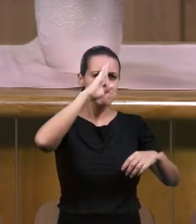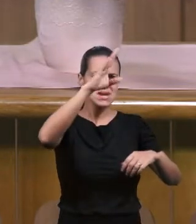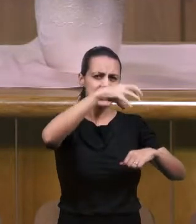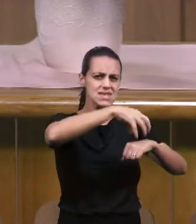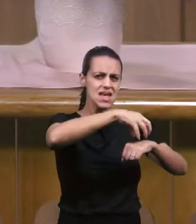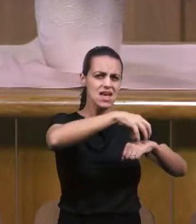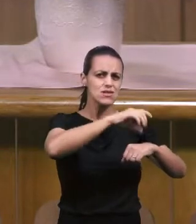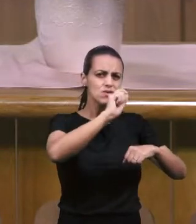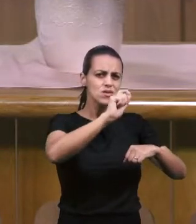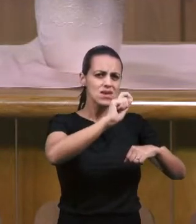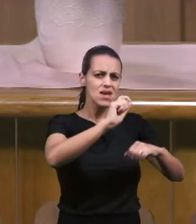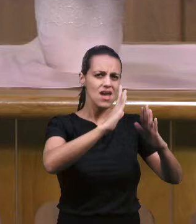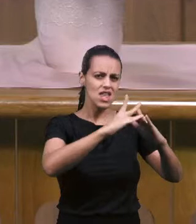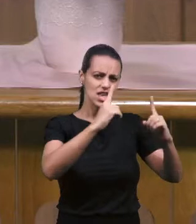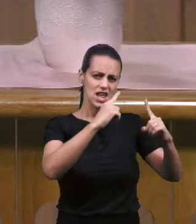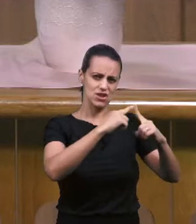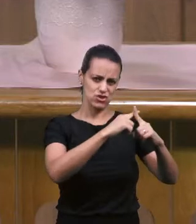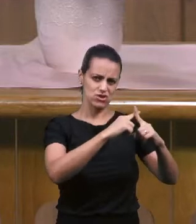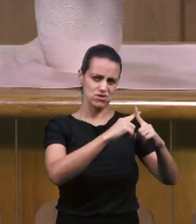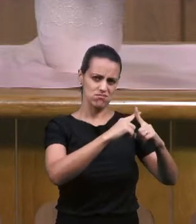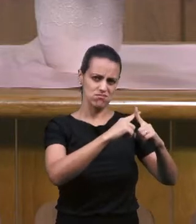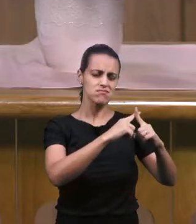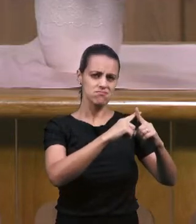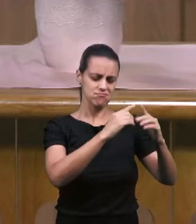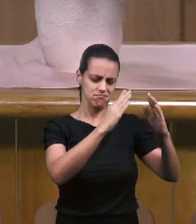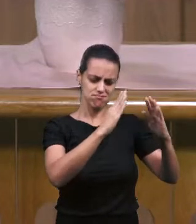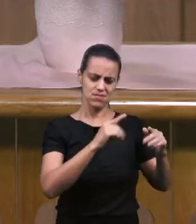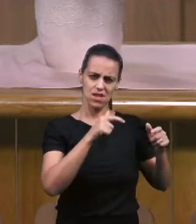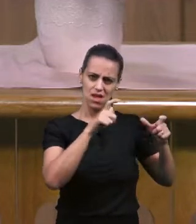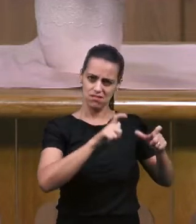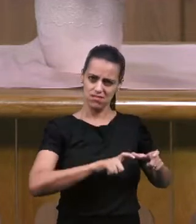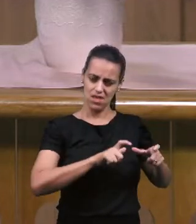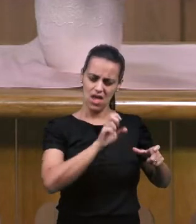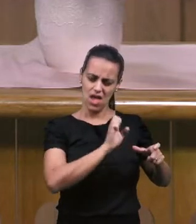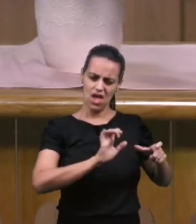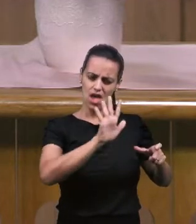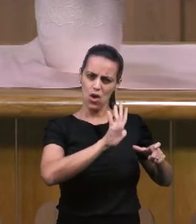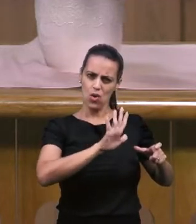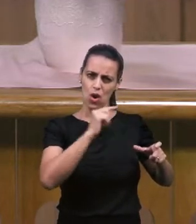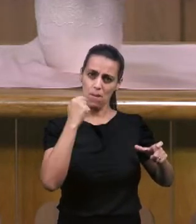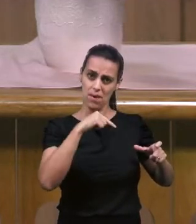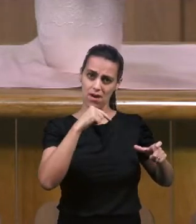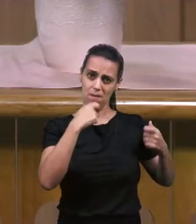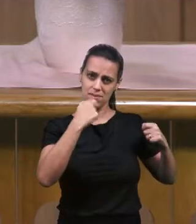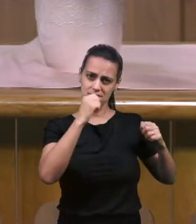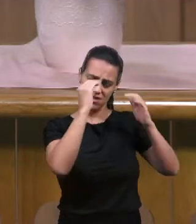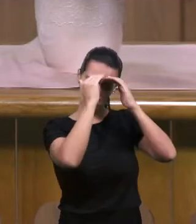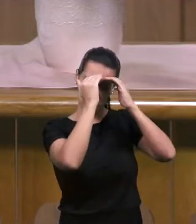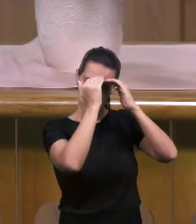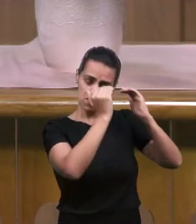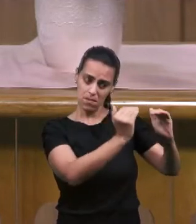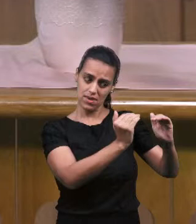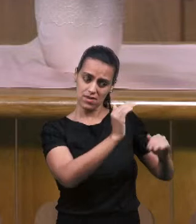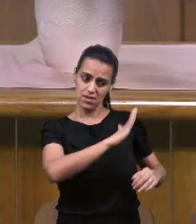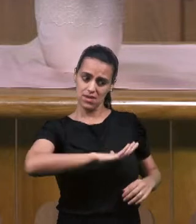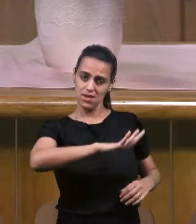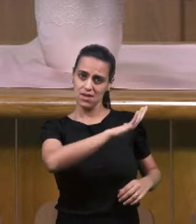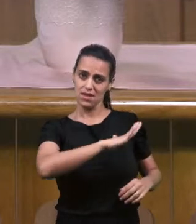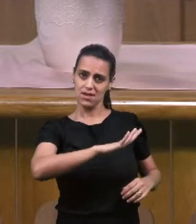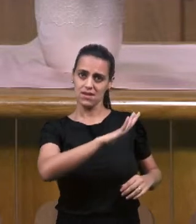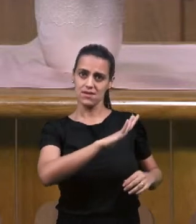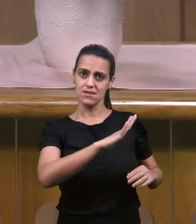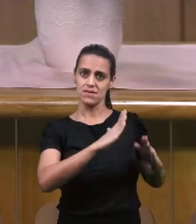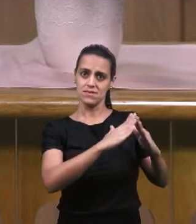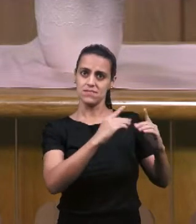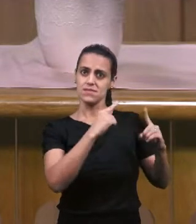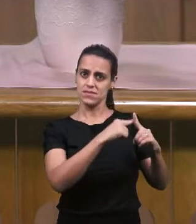donc le pape, où toute l'Europe, nous pouvons dire, était assujettie à ce gouvernement.